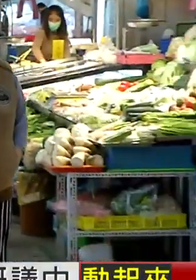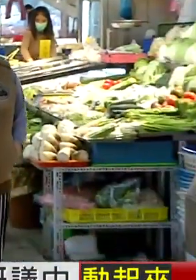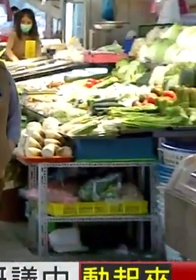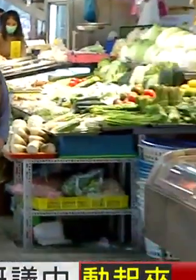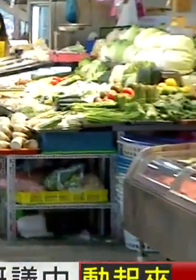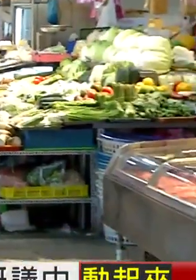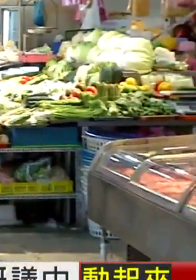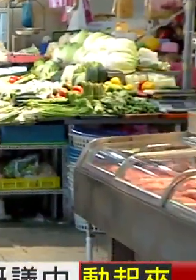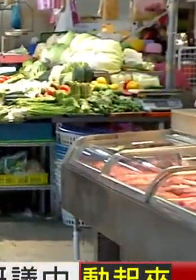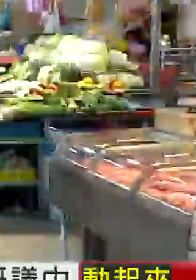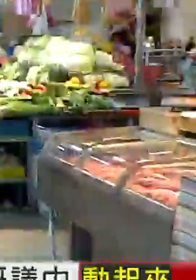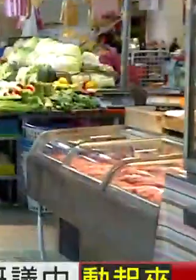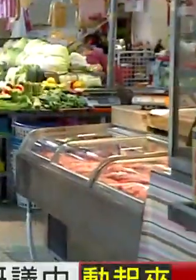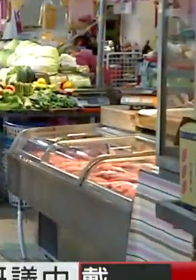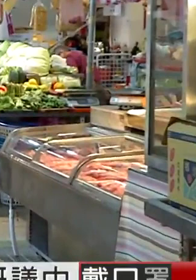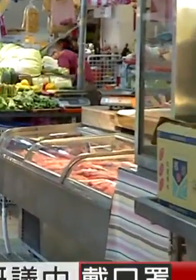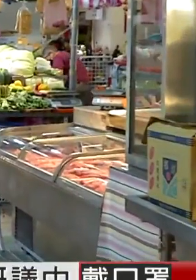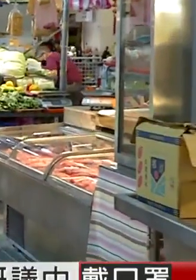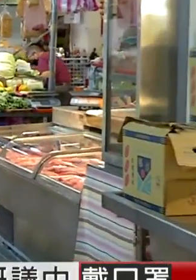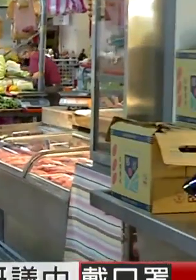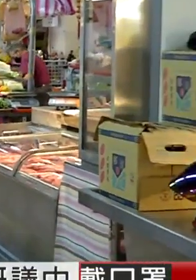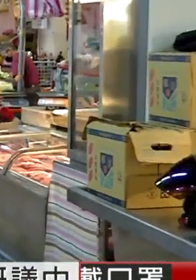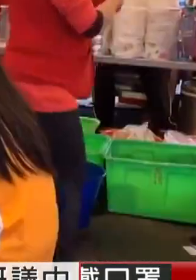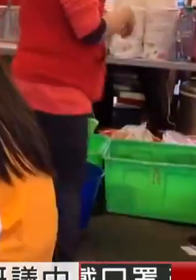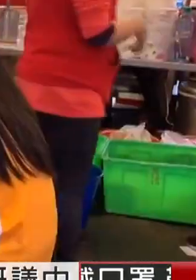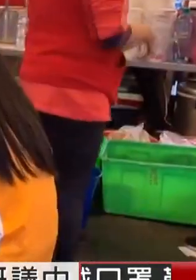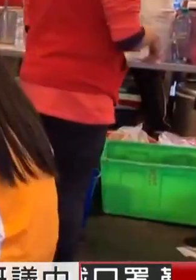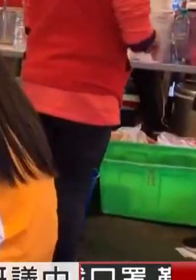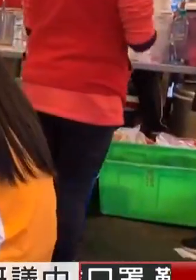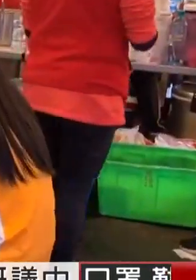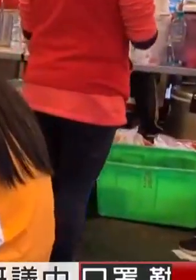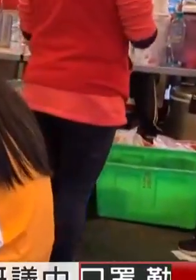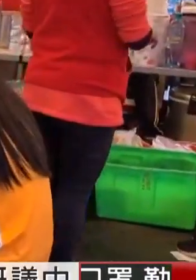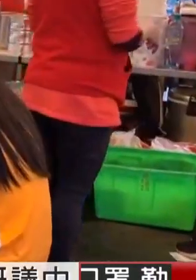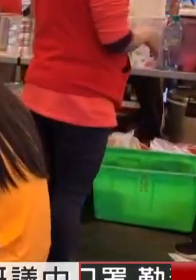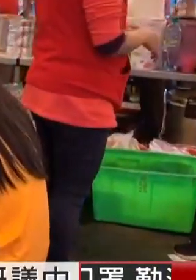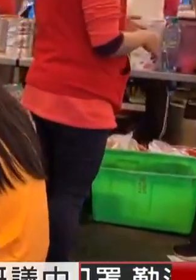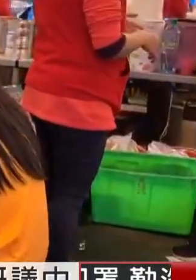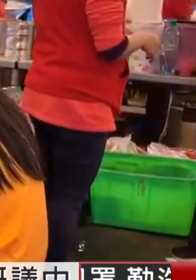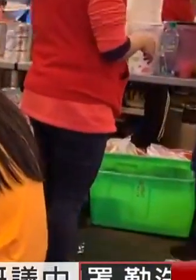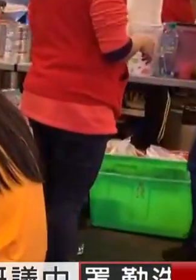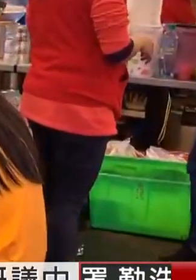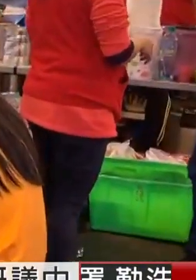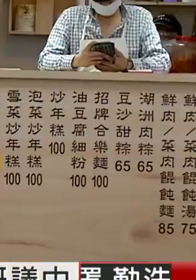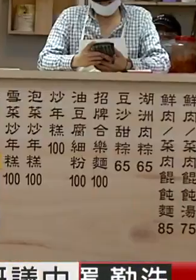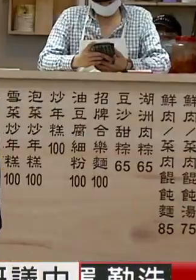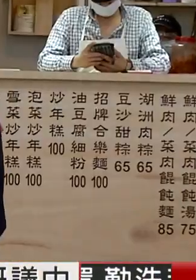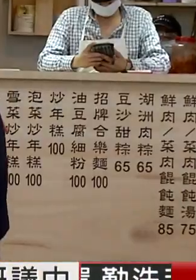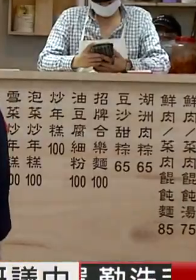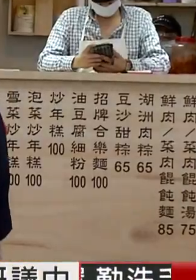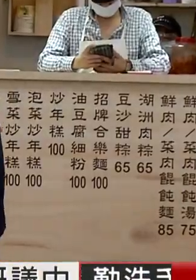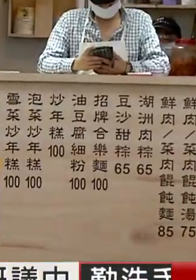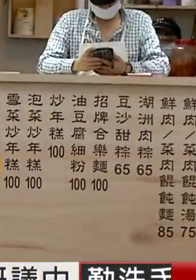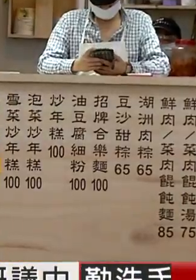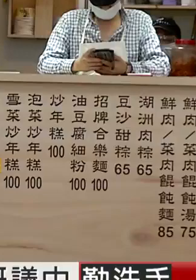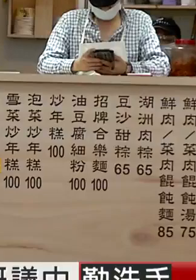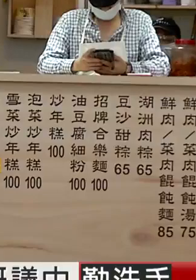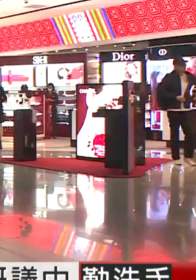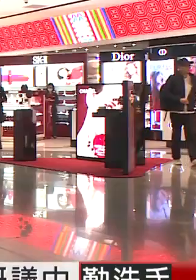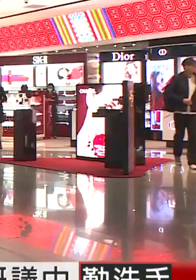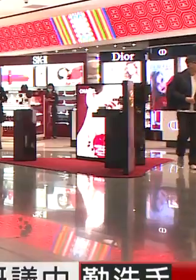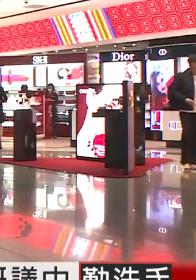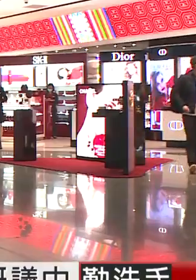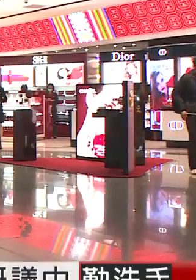时中6月2号宣布，台湾没有新增案例，这也是国内第51天没有新增案例，疫情相对稳